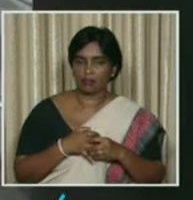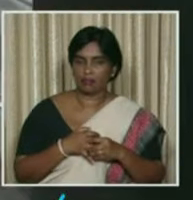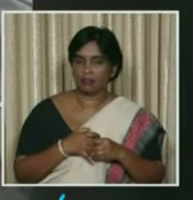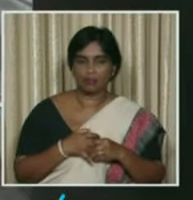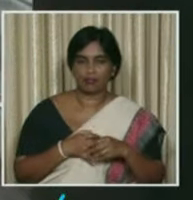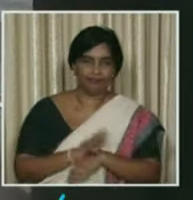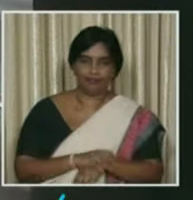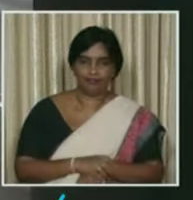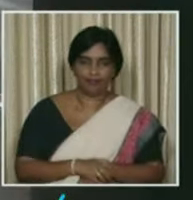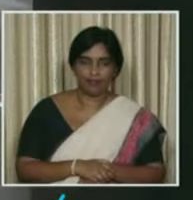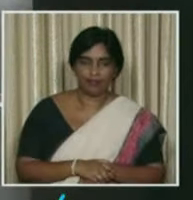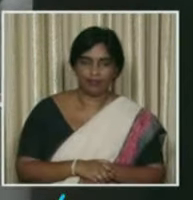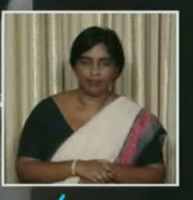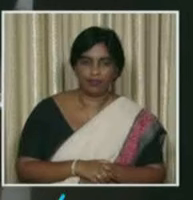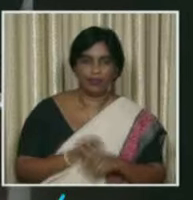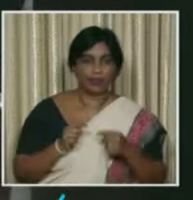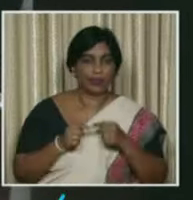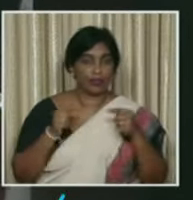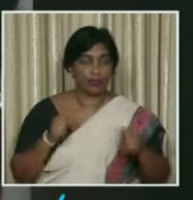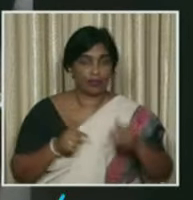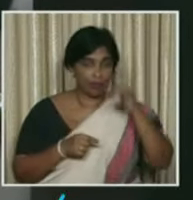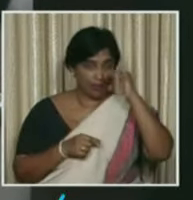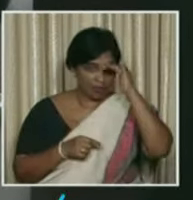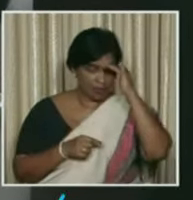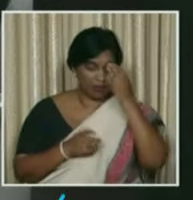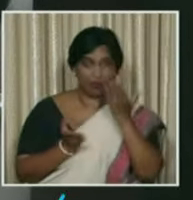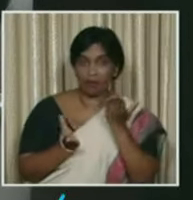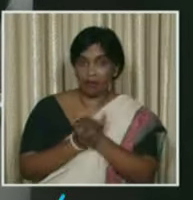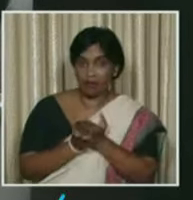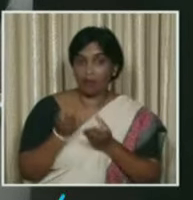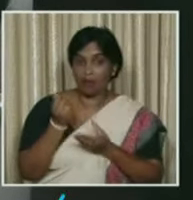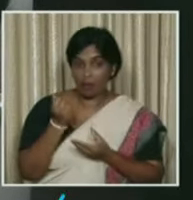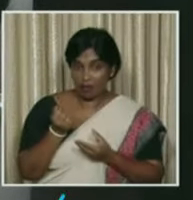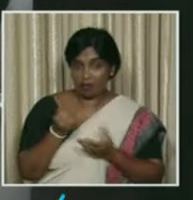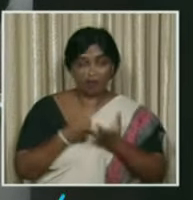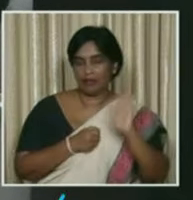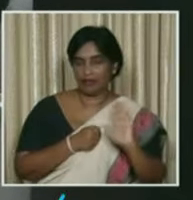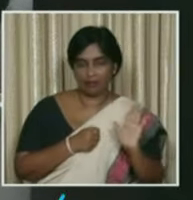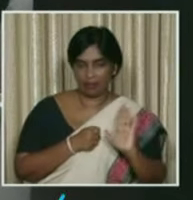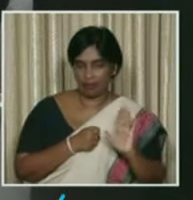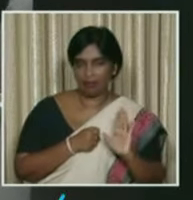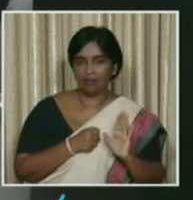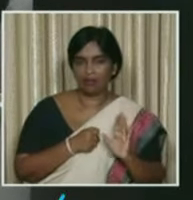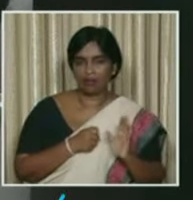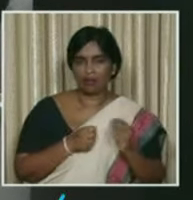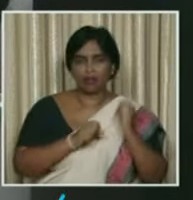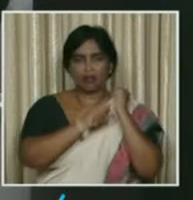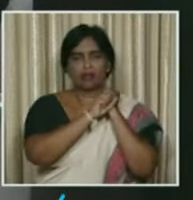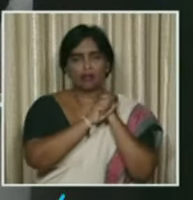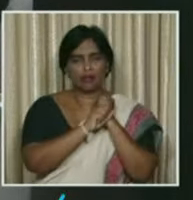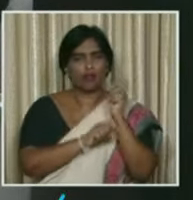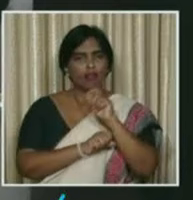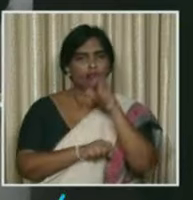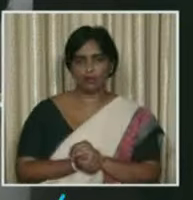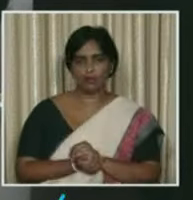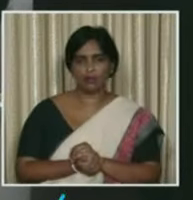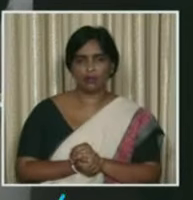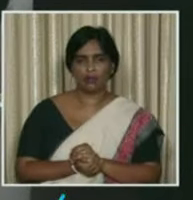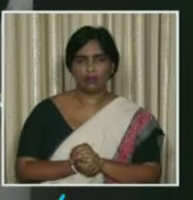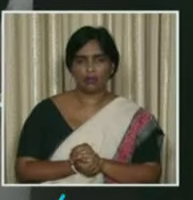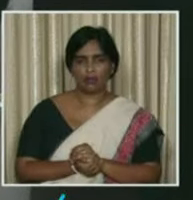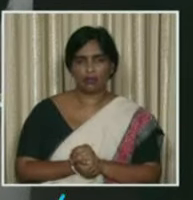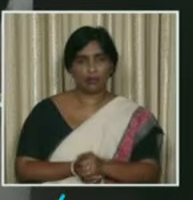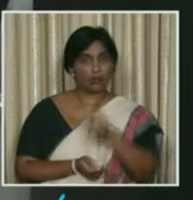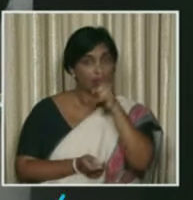කතාව ප්‍රතික්ෂේප කරනවා. විපක්ෂ නායකවරයාගේ අතේ තියෙන ෆයිල් එක උදුරාගෙන යනකම් මොනවද වේතරධාරී කාර්යාලයේ නිලධාරීන් කරේ?